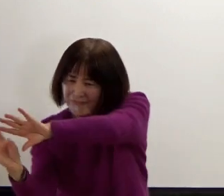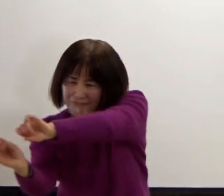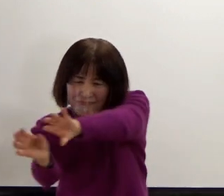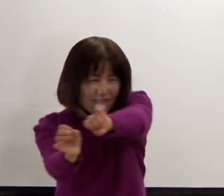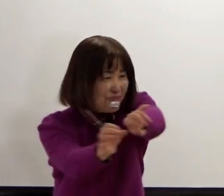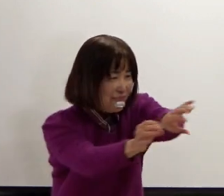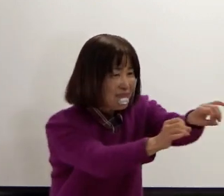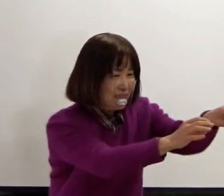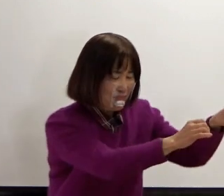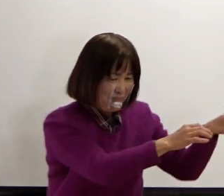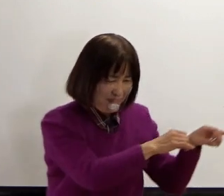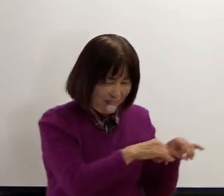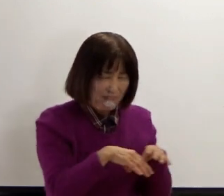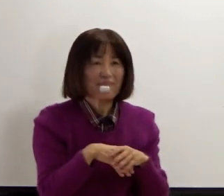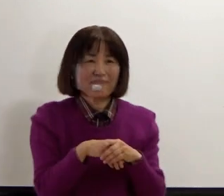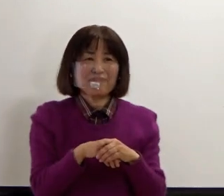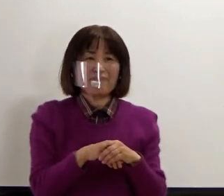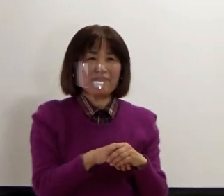エリサベトは、